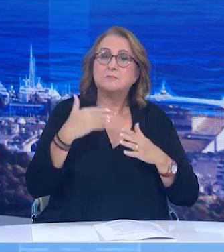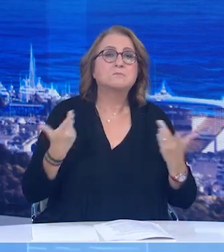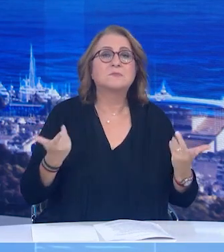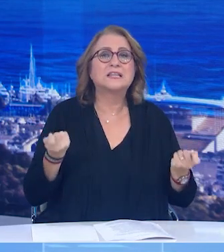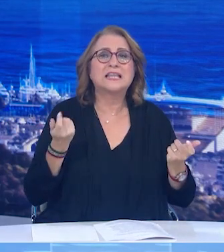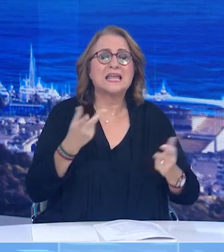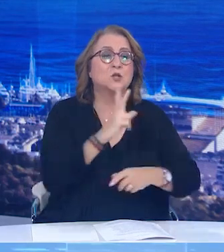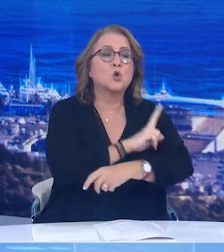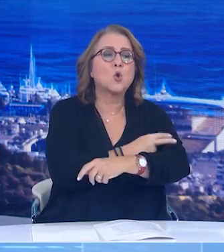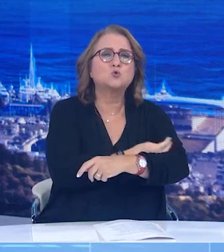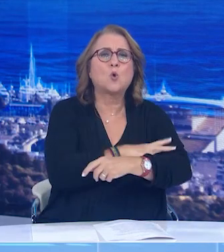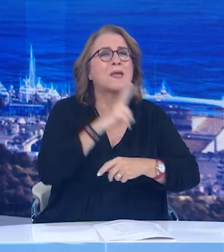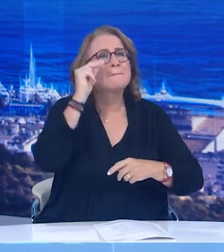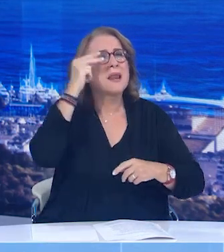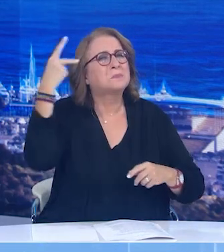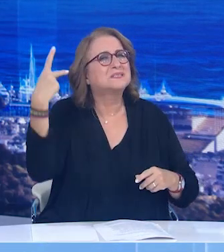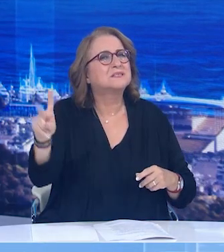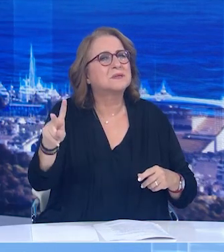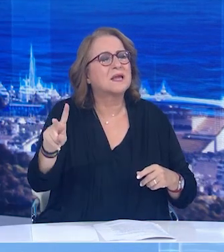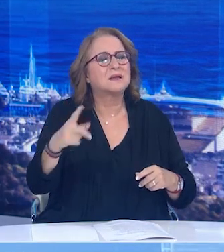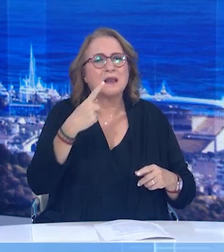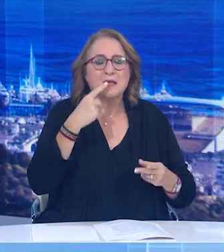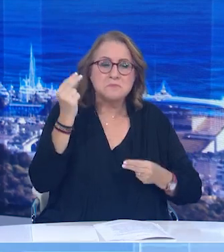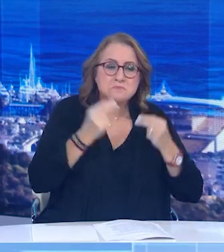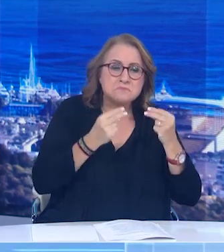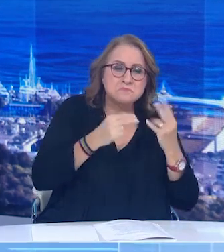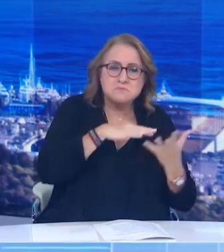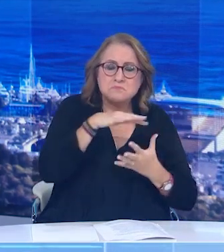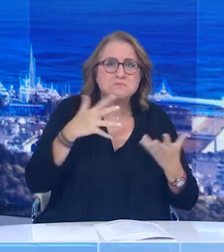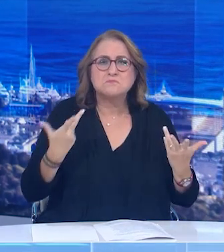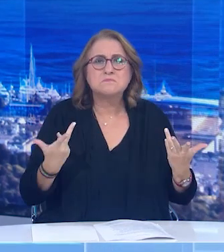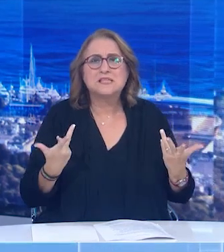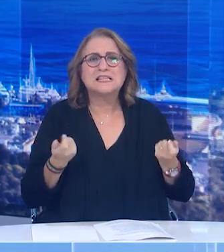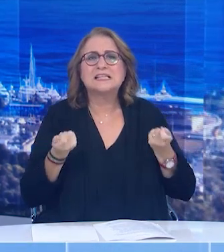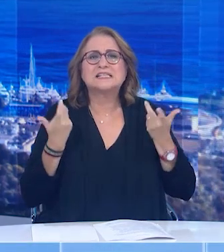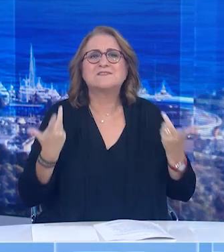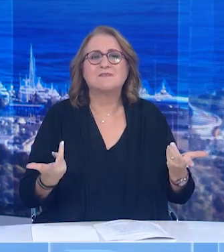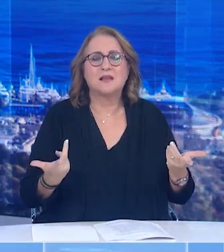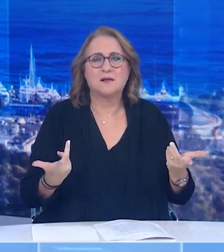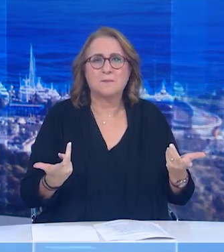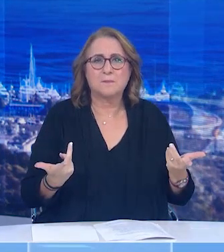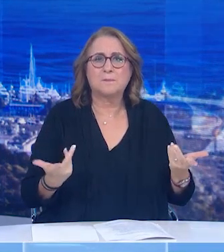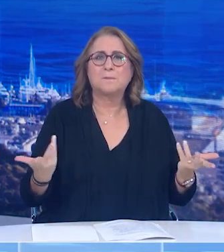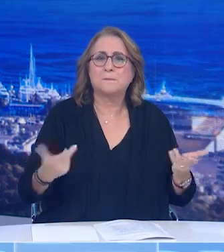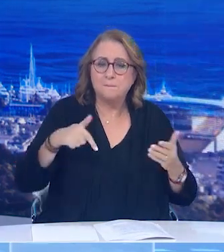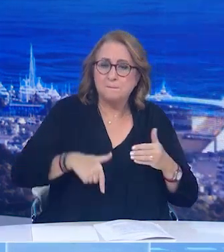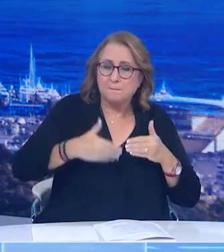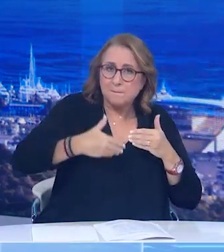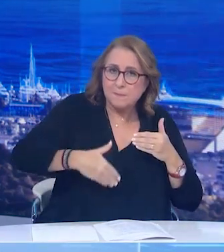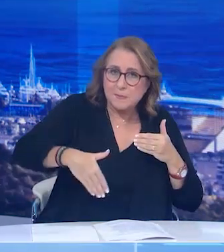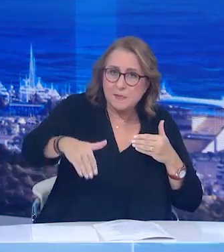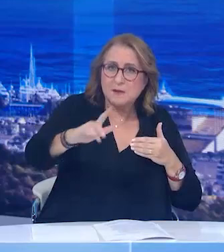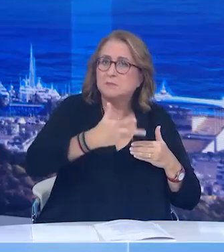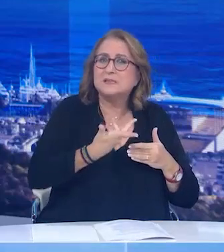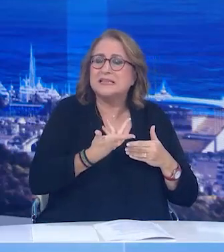του ΕΣΥ. Σύμφωνα δε με την ΕΙΝΑΠ, αυτό το έγγραφο κατ' ουσία σημαίνει ότι εφ' εξής ή από εδώ και πέρα δεν